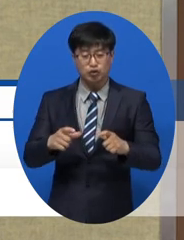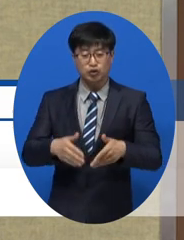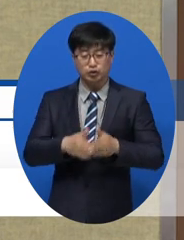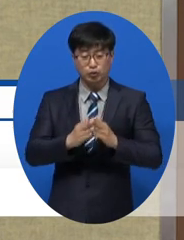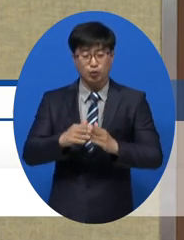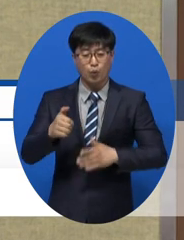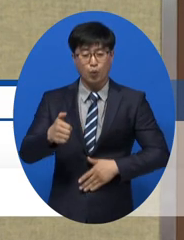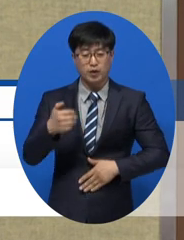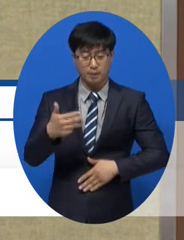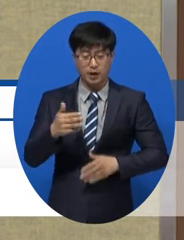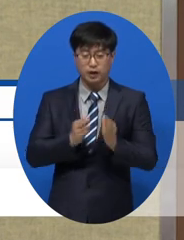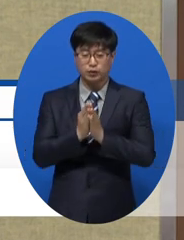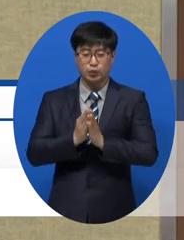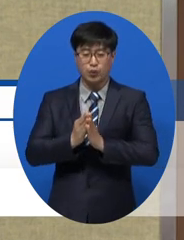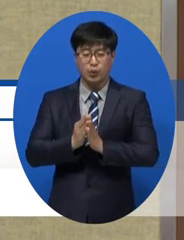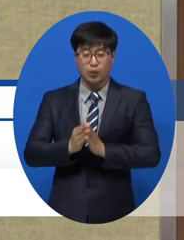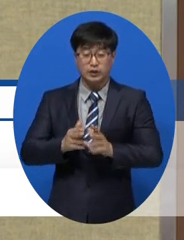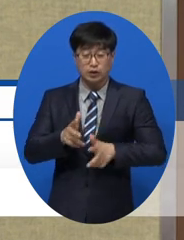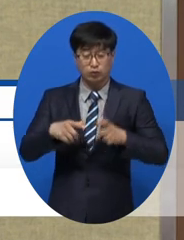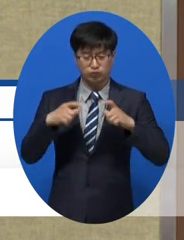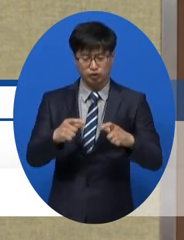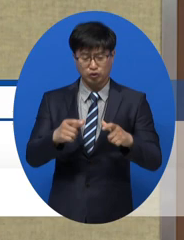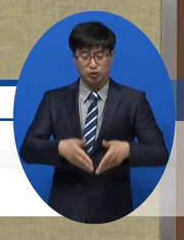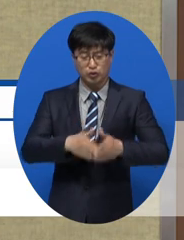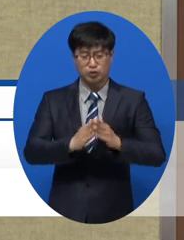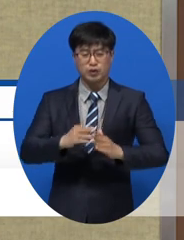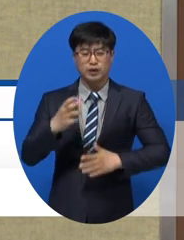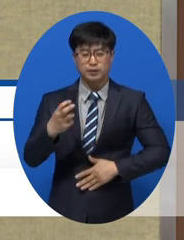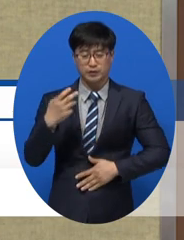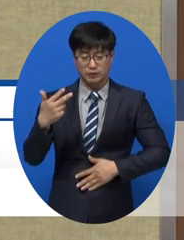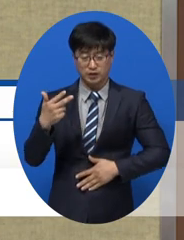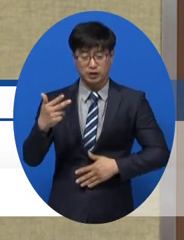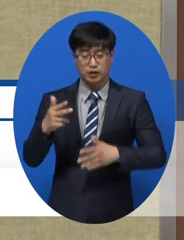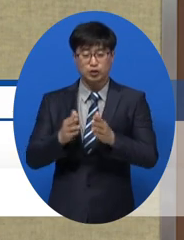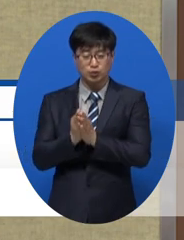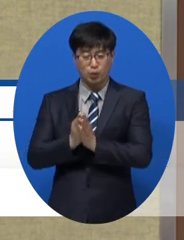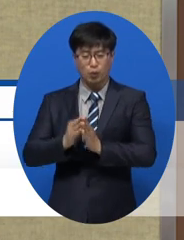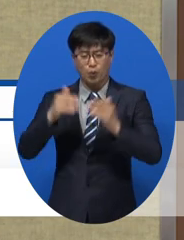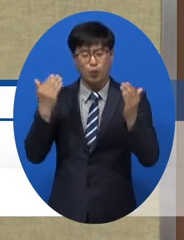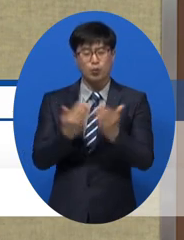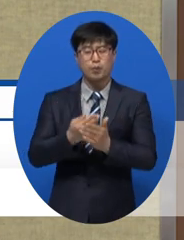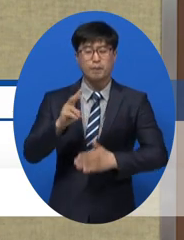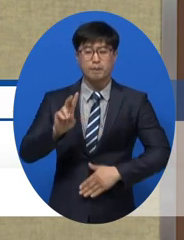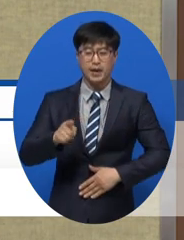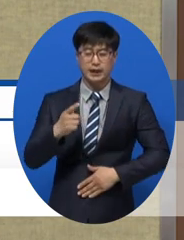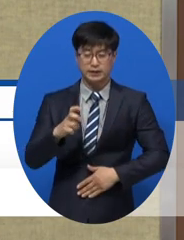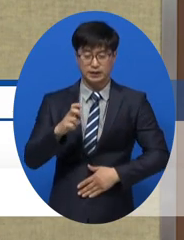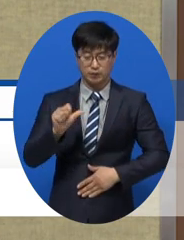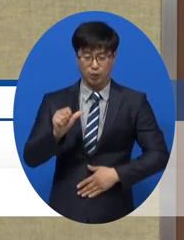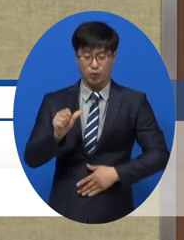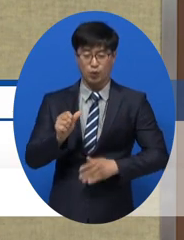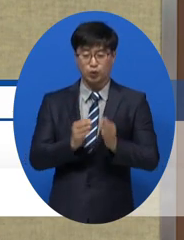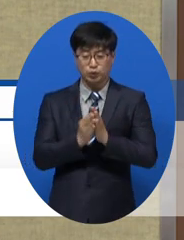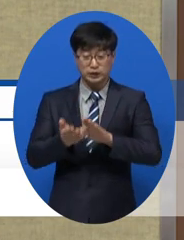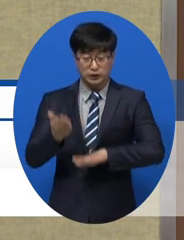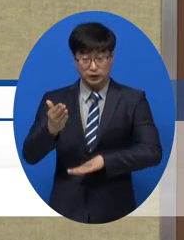그리고 테크노밸리 등을 조성해서 37조 원, 총 125조 원 이상을